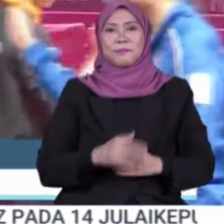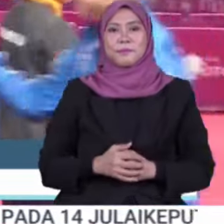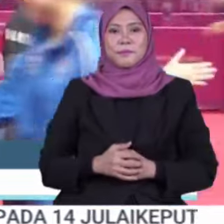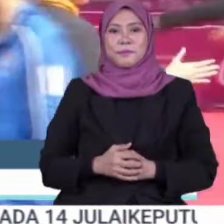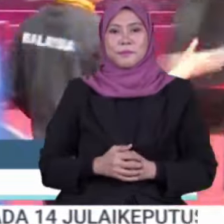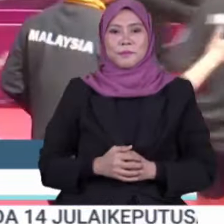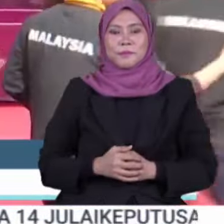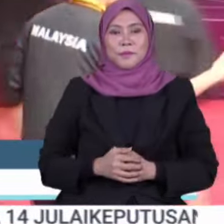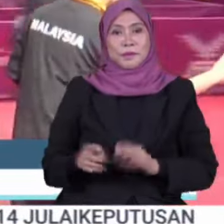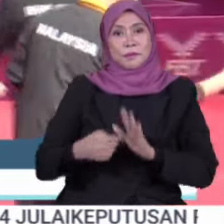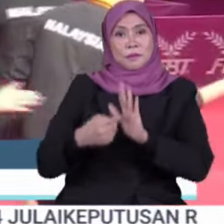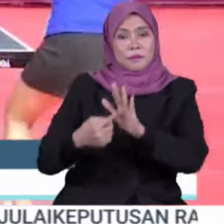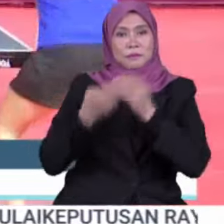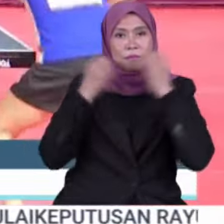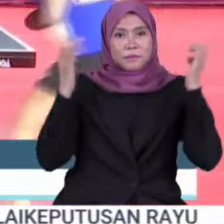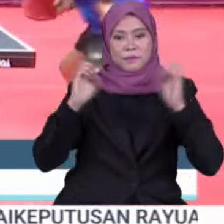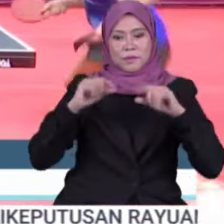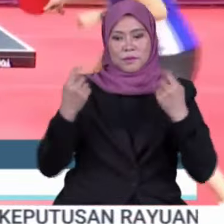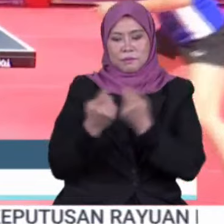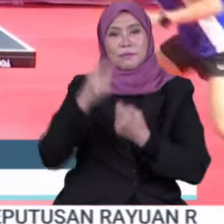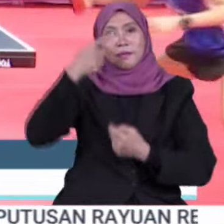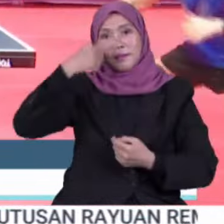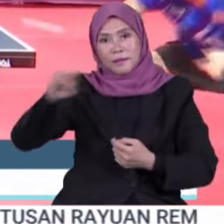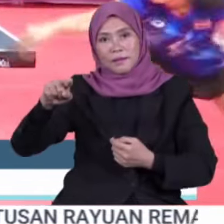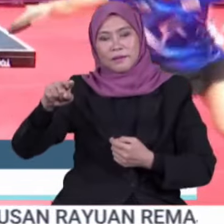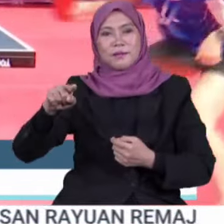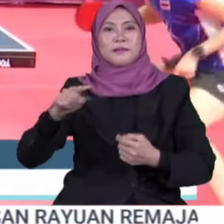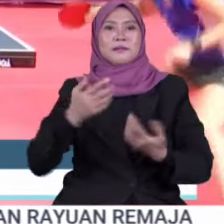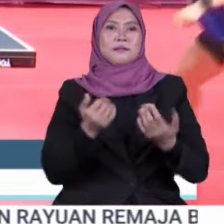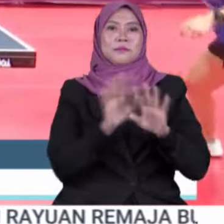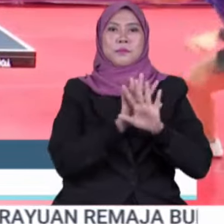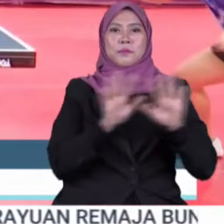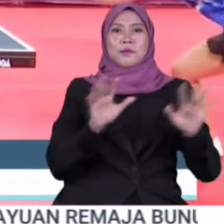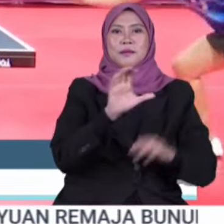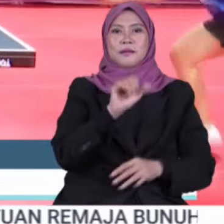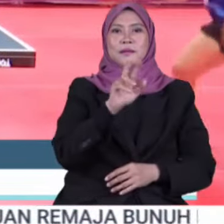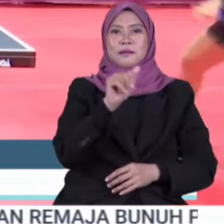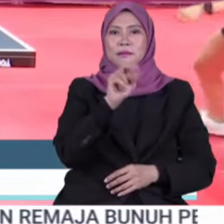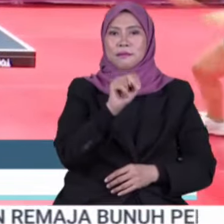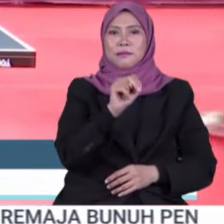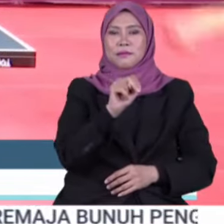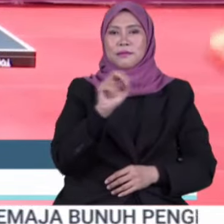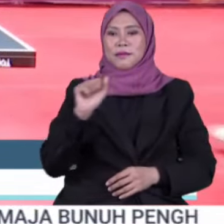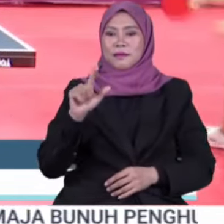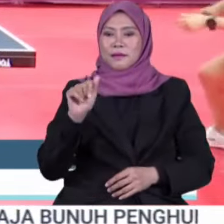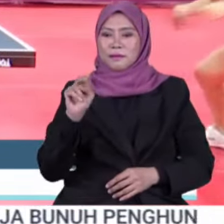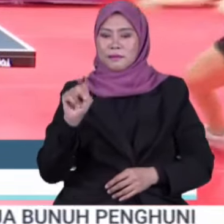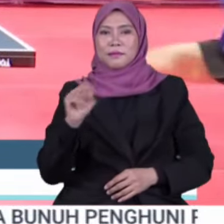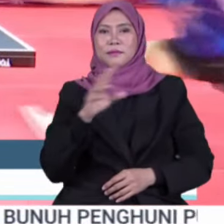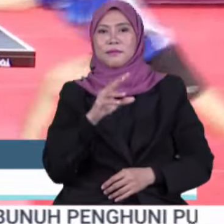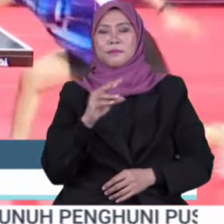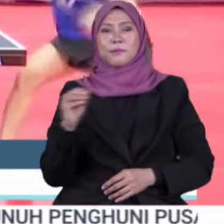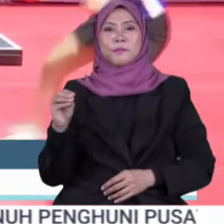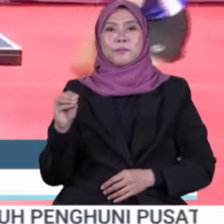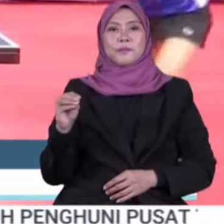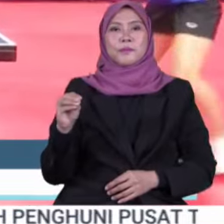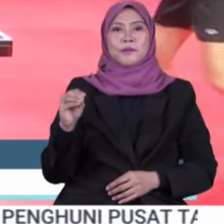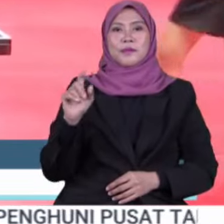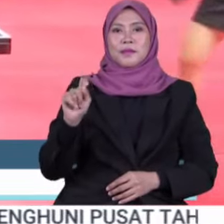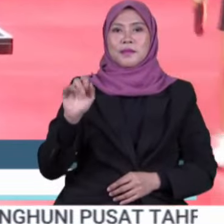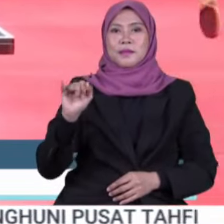Kehebatan yang ditampil skuad Thailand membuatkan pasukan yang dibarisi Karen Lin Dick, Alin Chang, Alice Chang, Ti